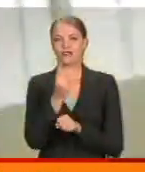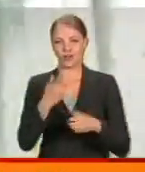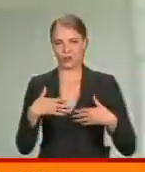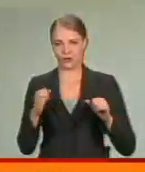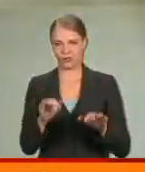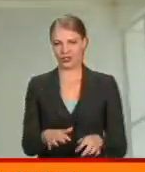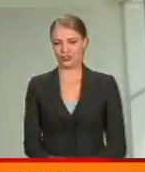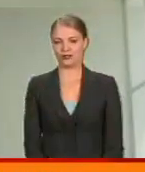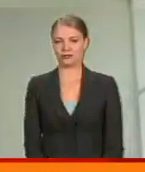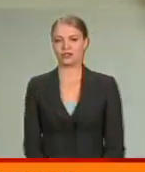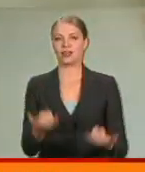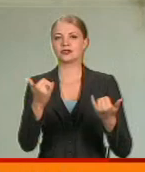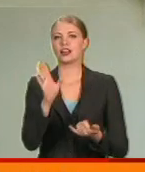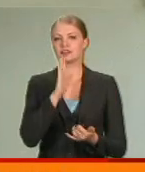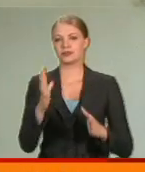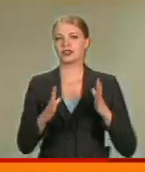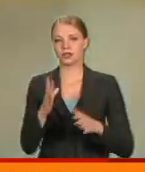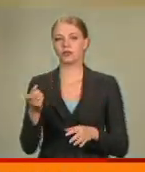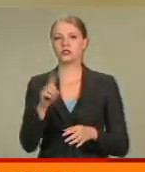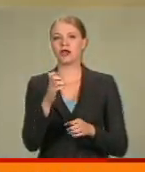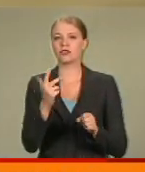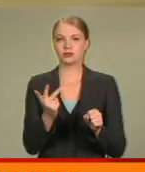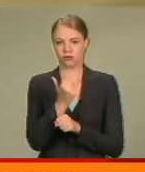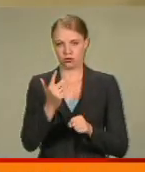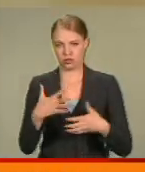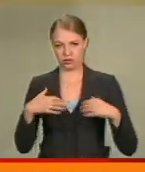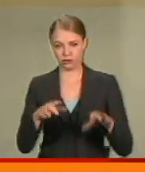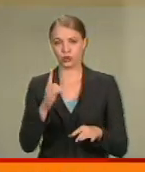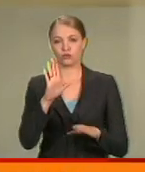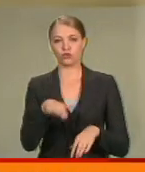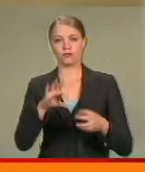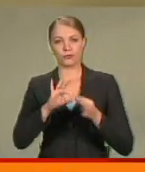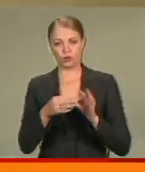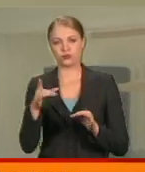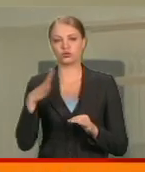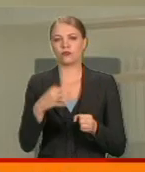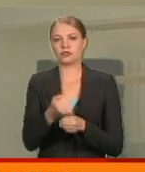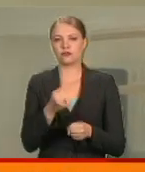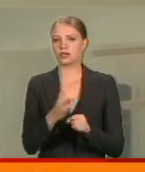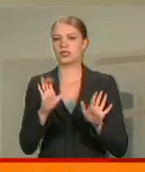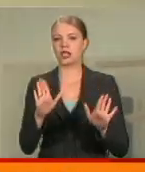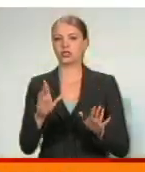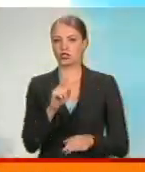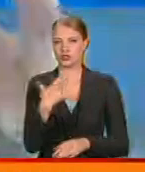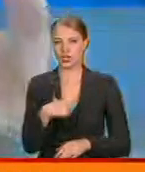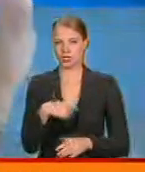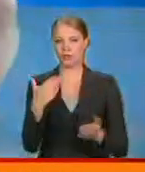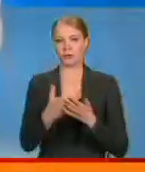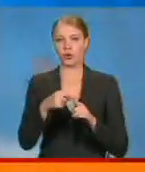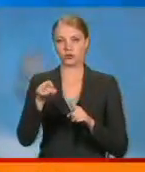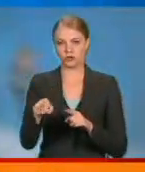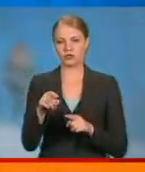отдачей. Нині Ганна тренується навіть із потрійною енергією, бо в Ріо їй доведеться відпрацьовувати не лише за себе. Ось